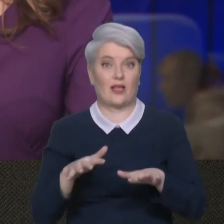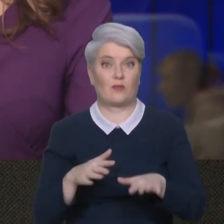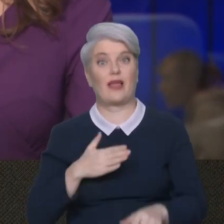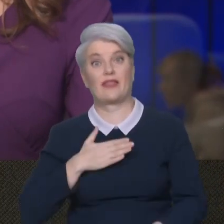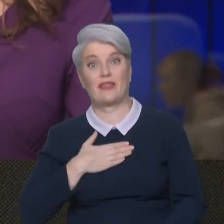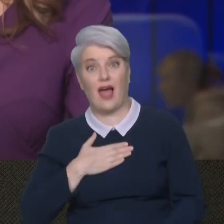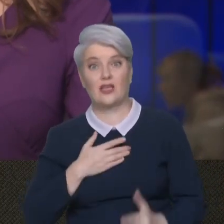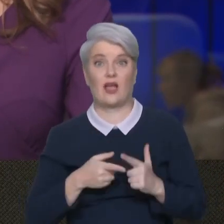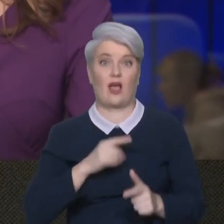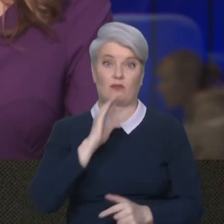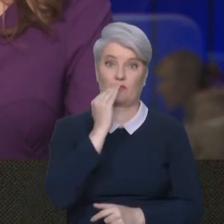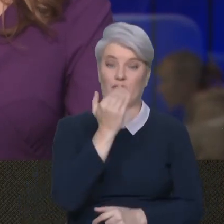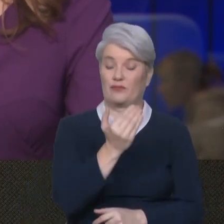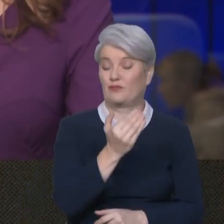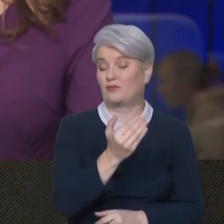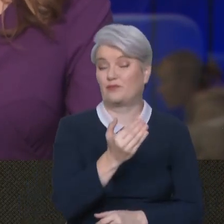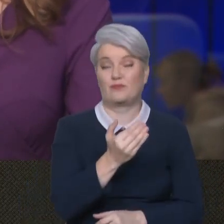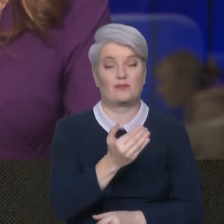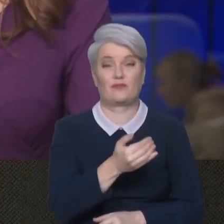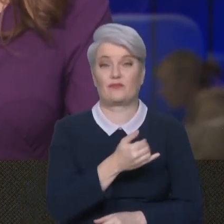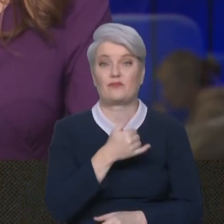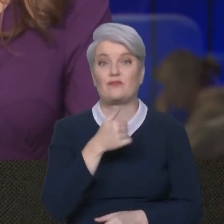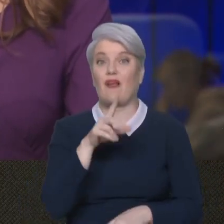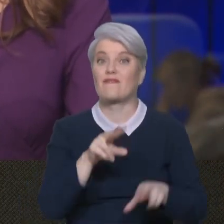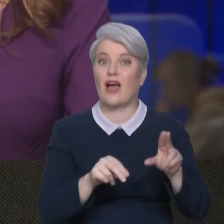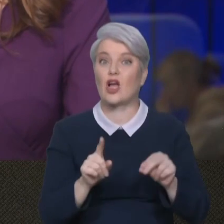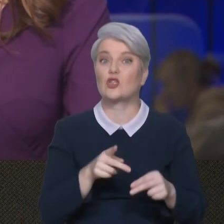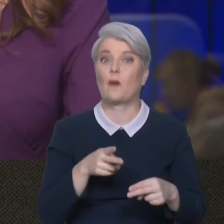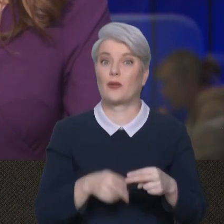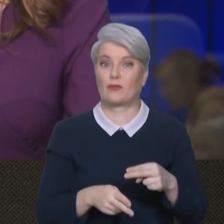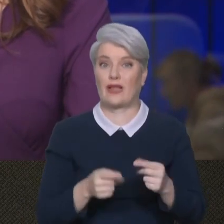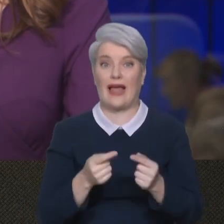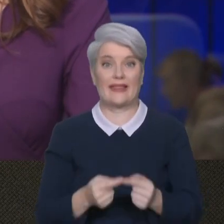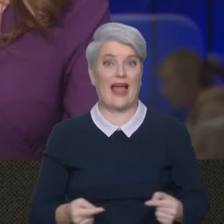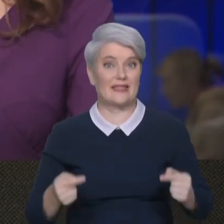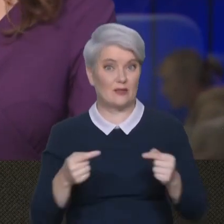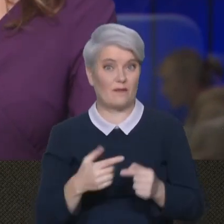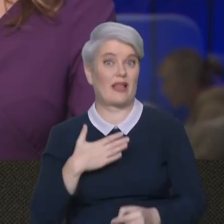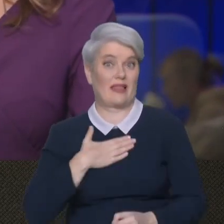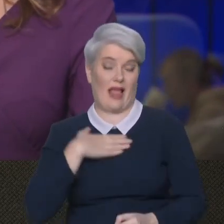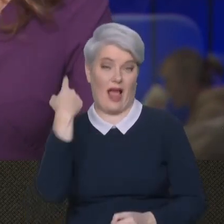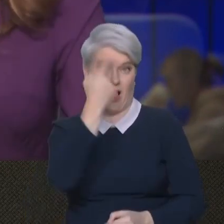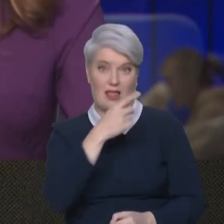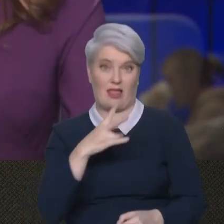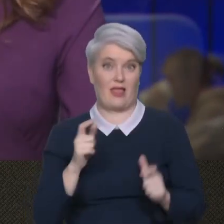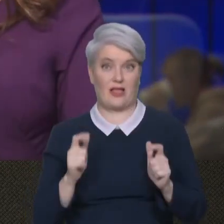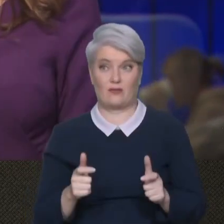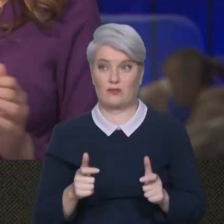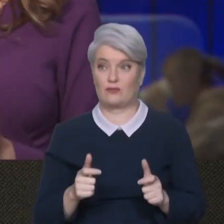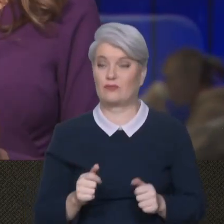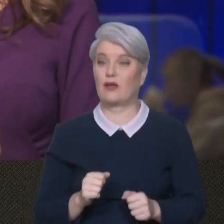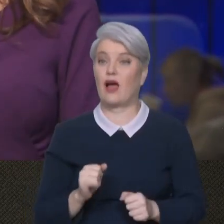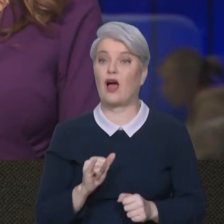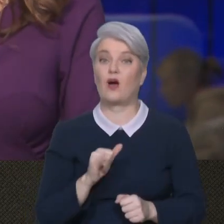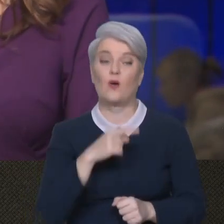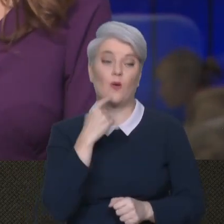що їхні, вони якби, ну, вони вважають, що припиняться. Насправді, до речі, я не поділяю цього їхнього переконання, але